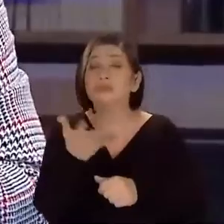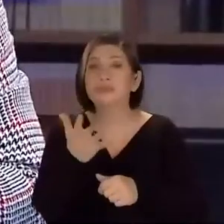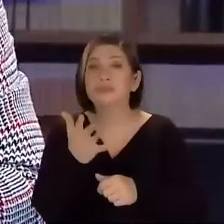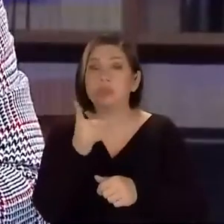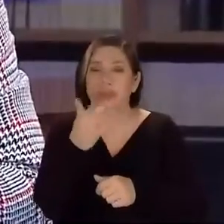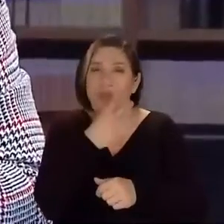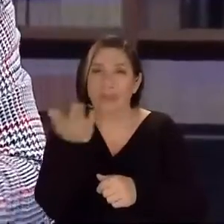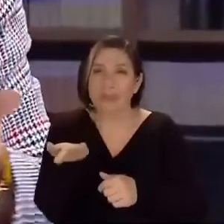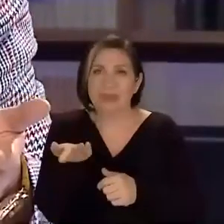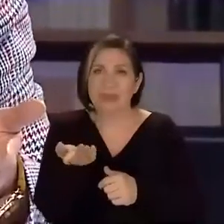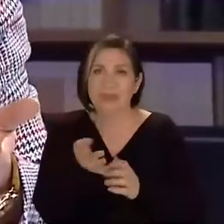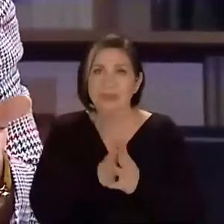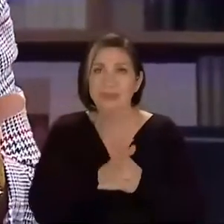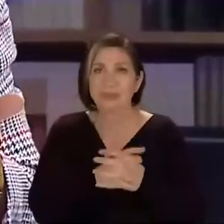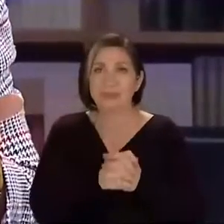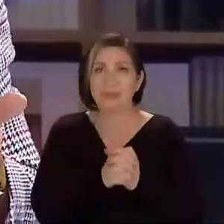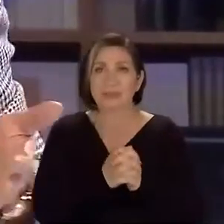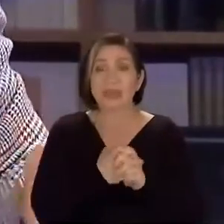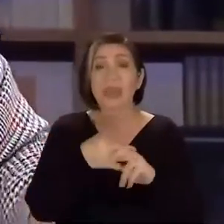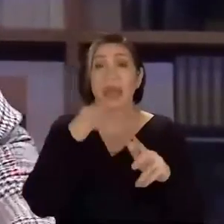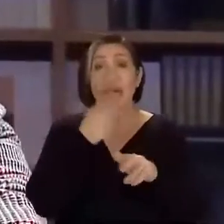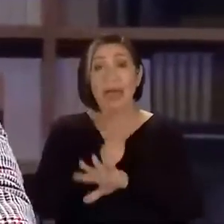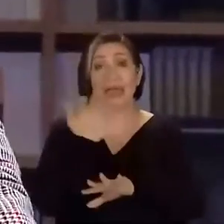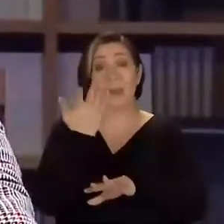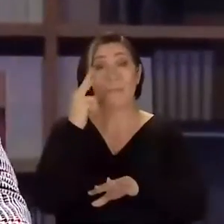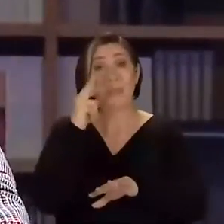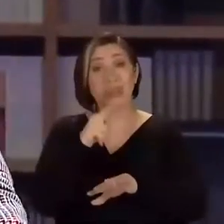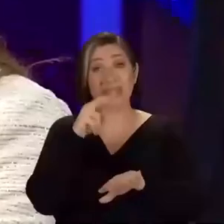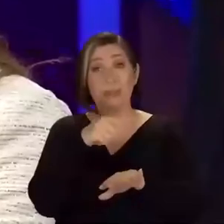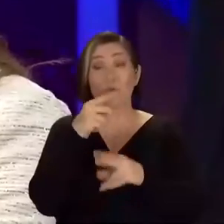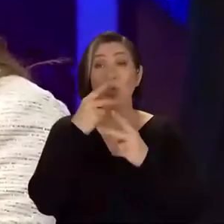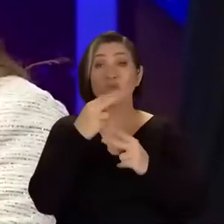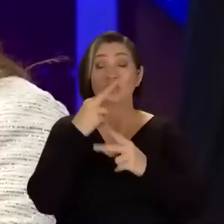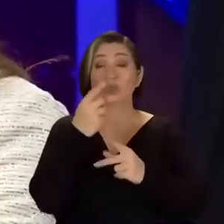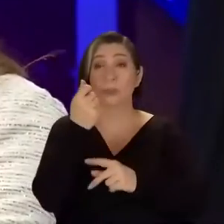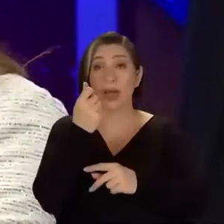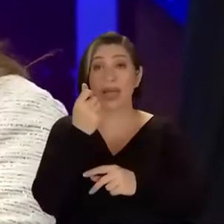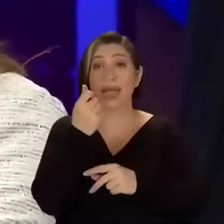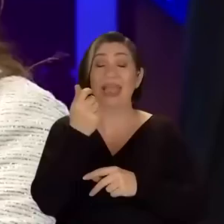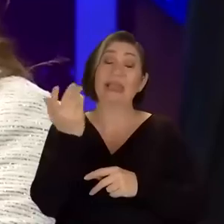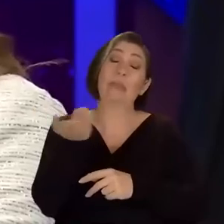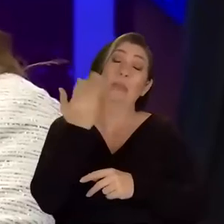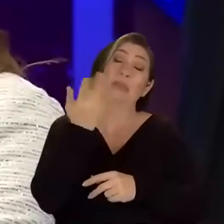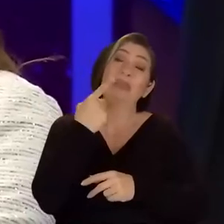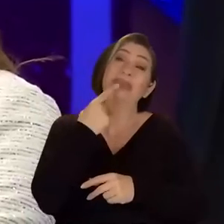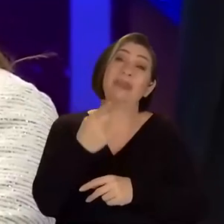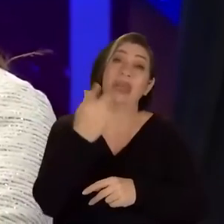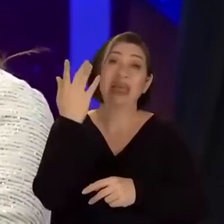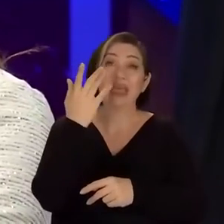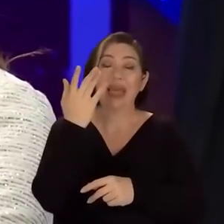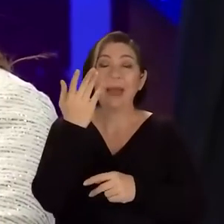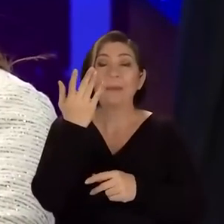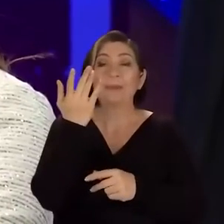Tabii. Onları nereden bileceğiz? Bilemiyoruz ki. Hakikatte zaten baktığınız zaman konuştuğumuz para, diyelim ki kara